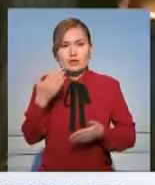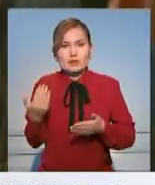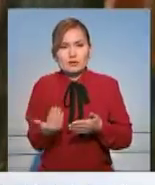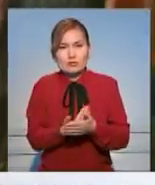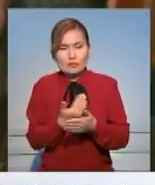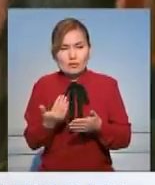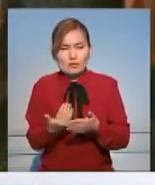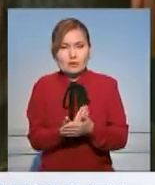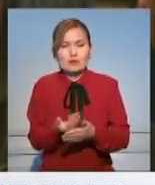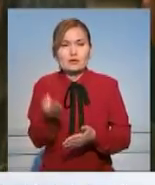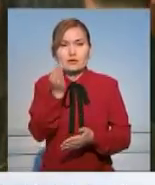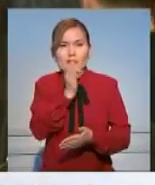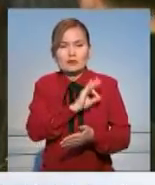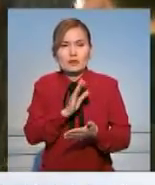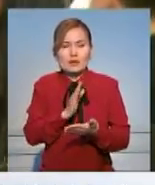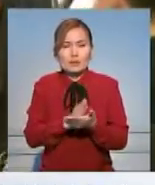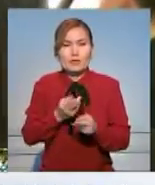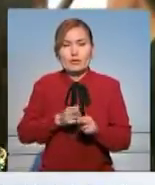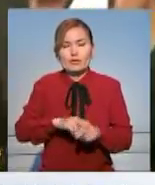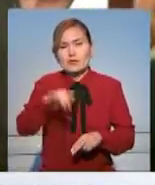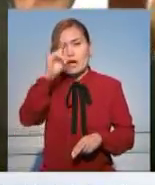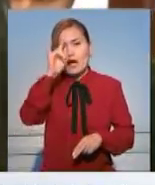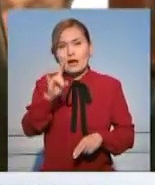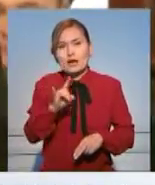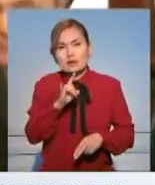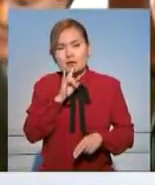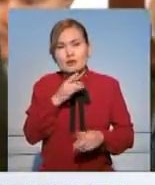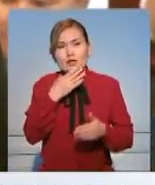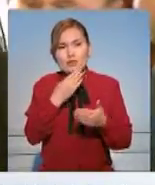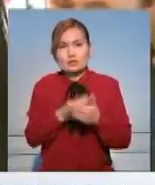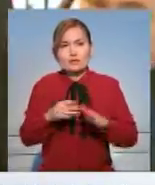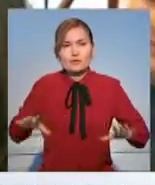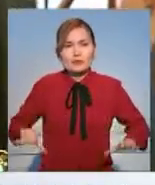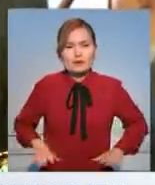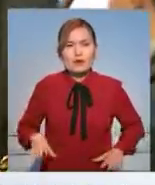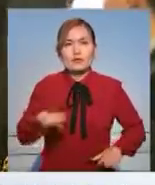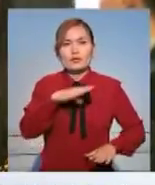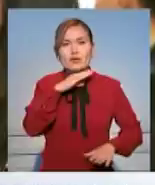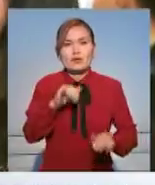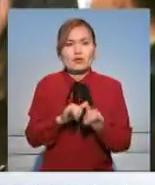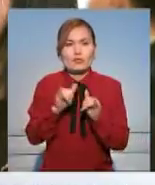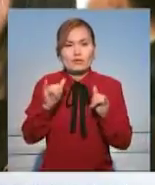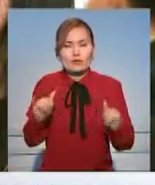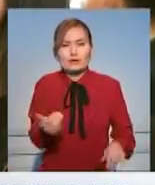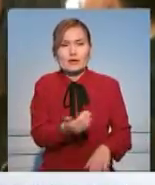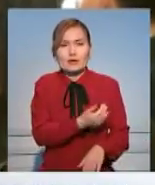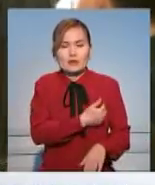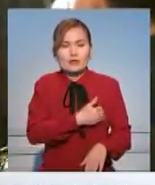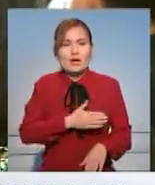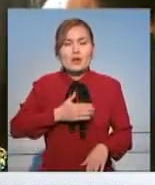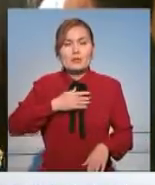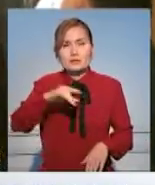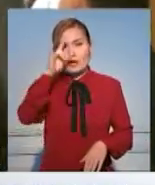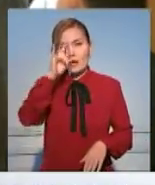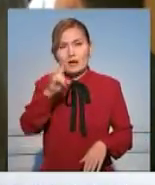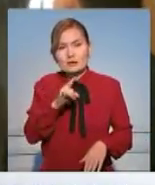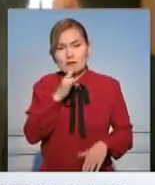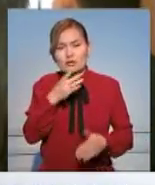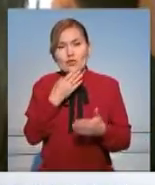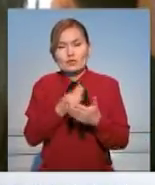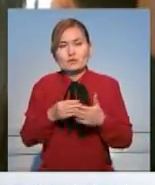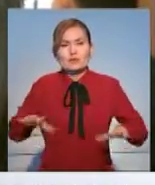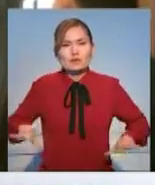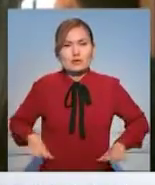көшім, қазақы жылқысы дегендер. Бұның барлығы өнімді жылқы шаруашылығының өте жақсы бір сорттары. Бізде, біздің елде өзіміздің